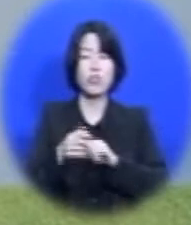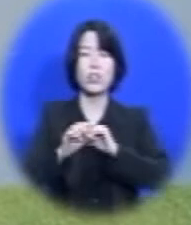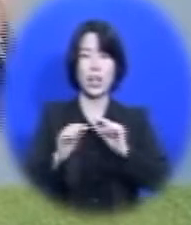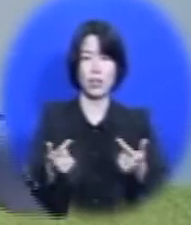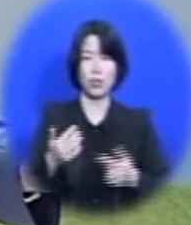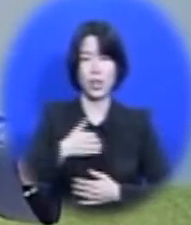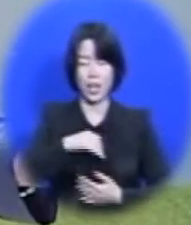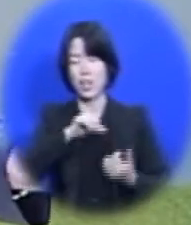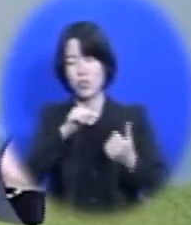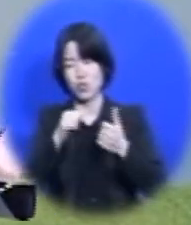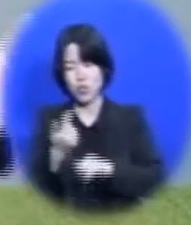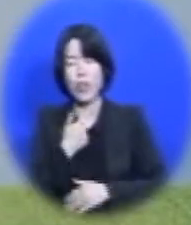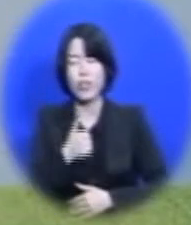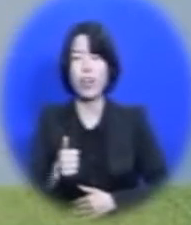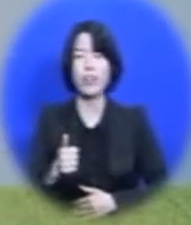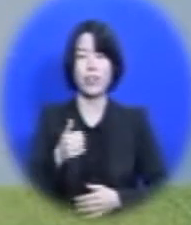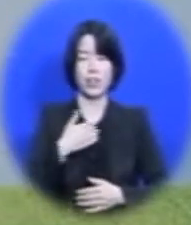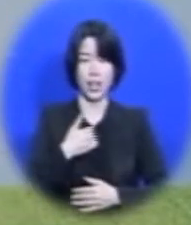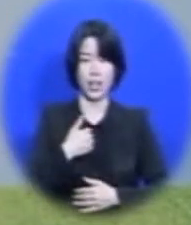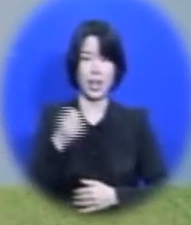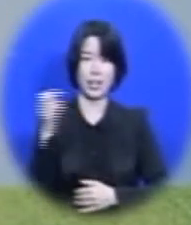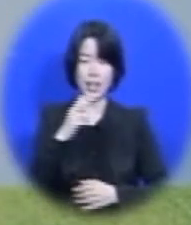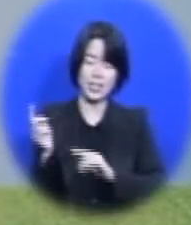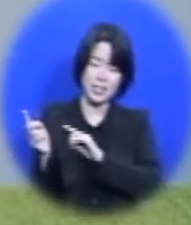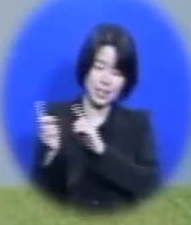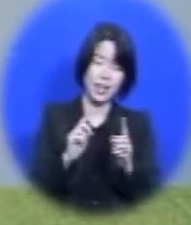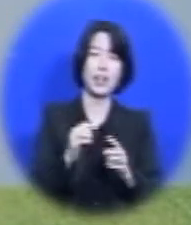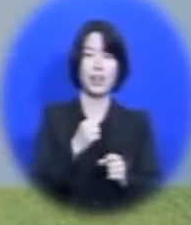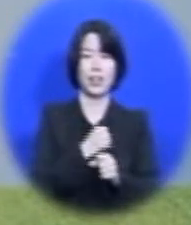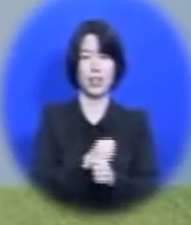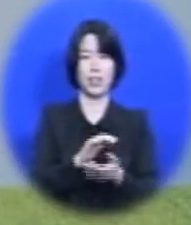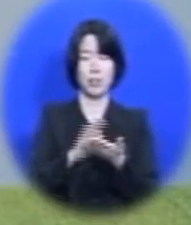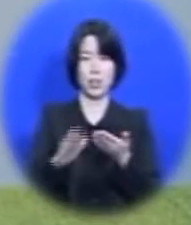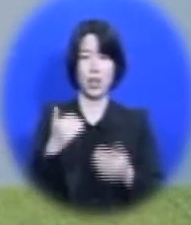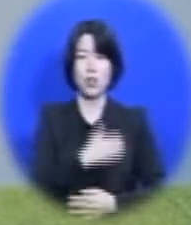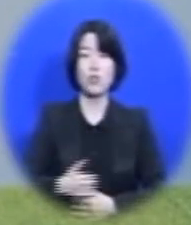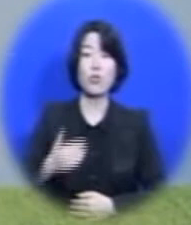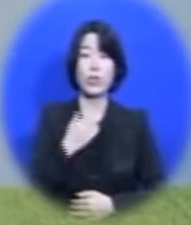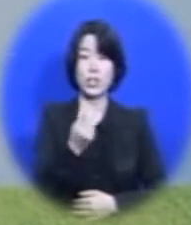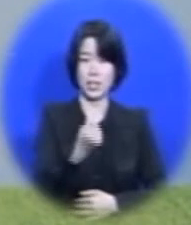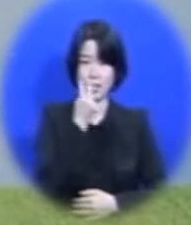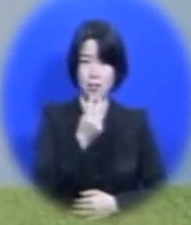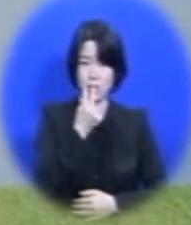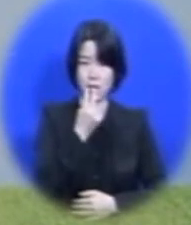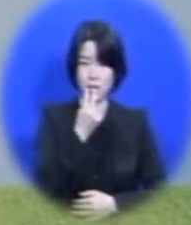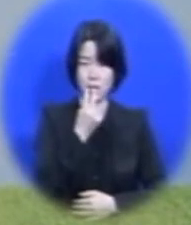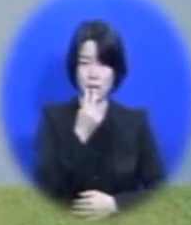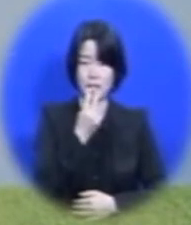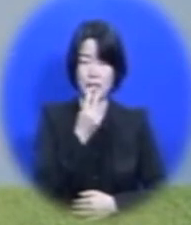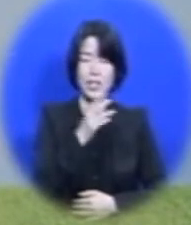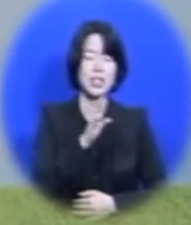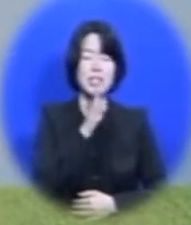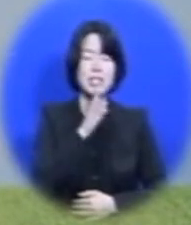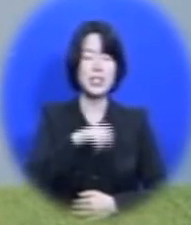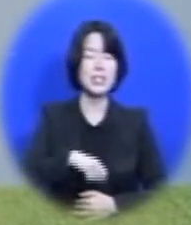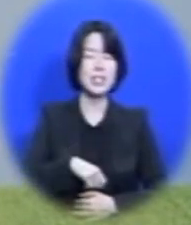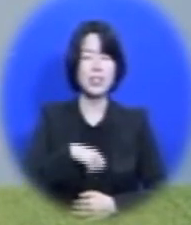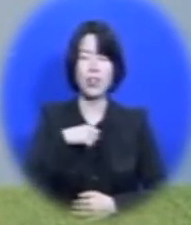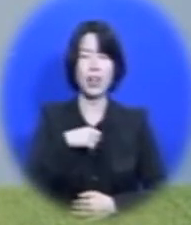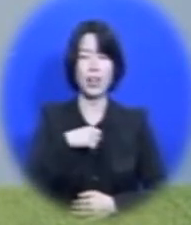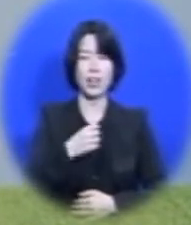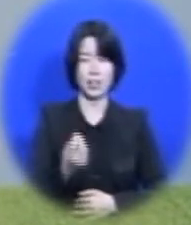내가 죽었던 내가 다시 살아난 것입니다. 육신의 생명은 진정한 생명이